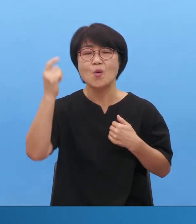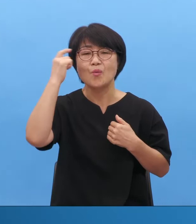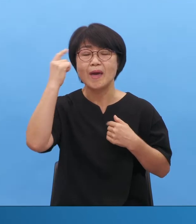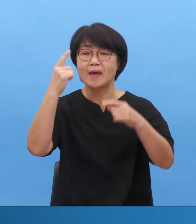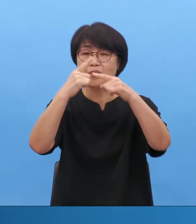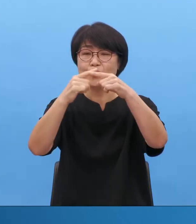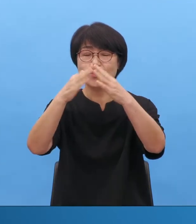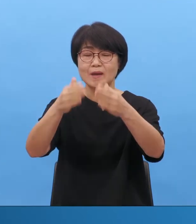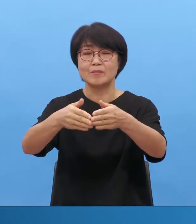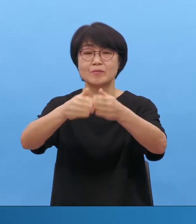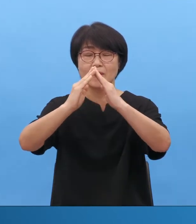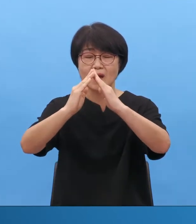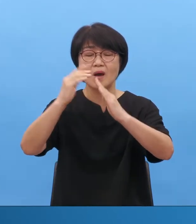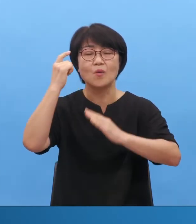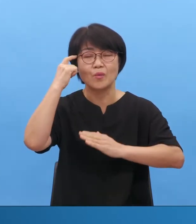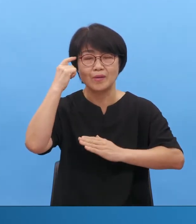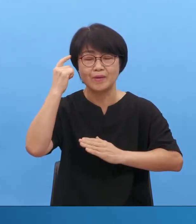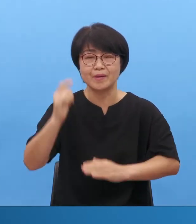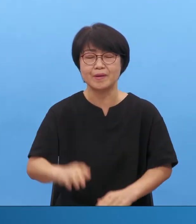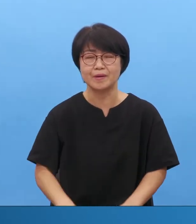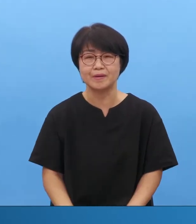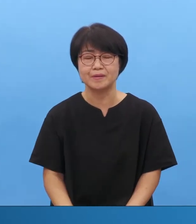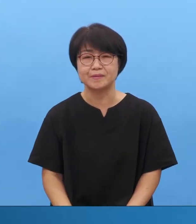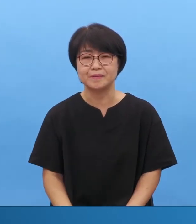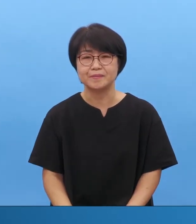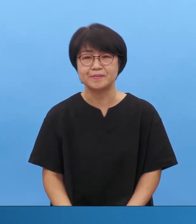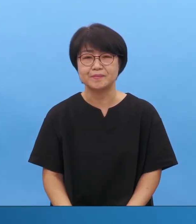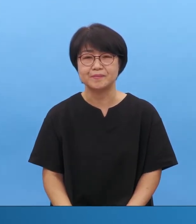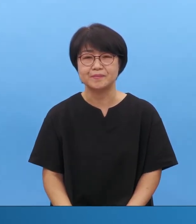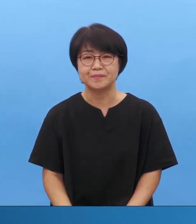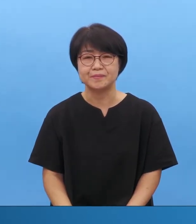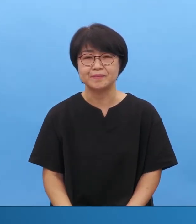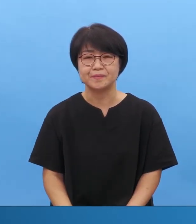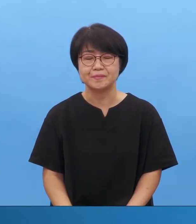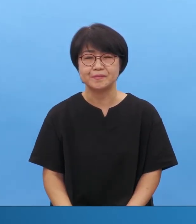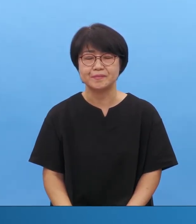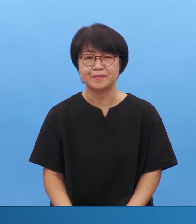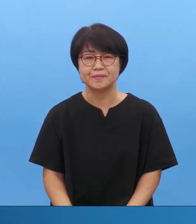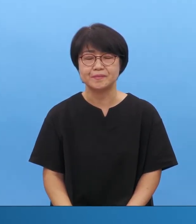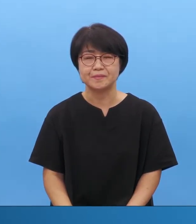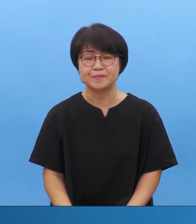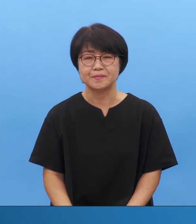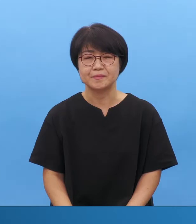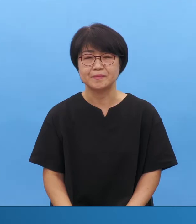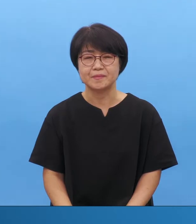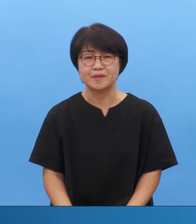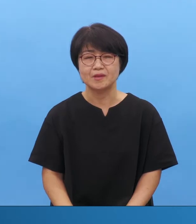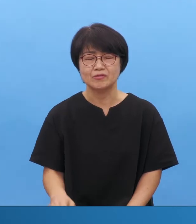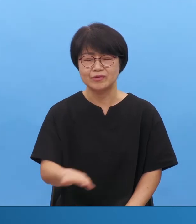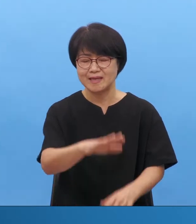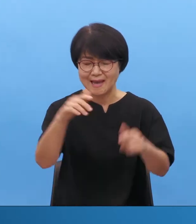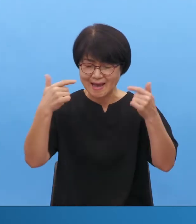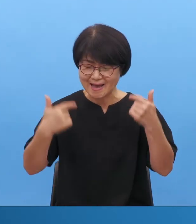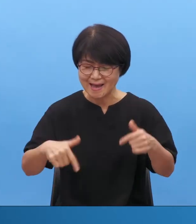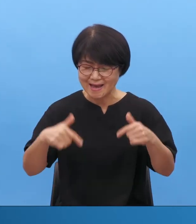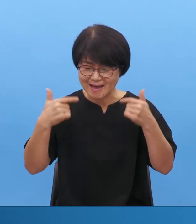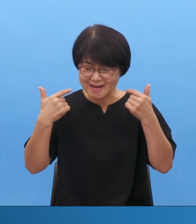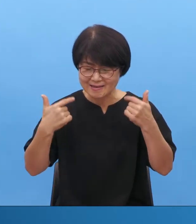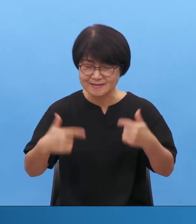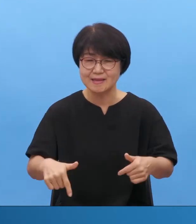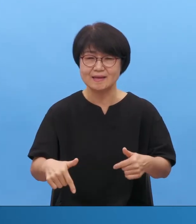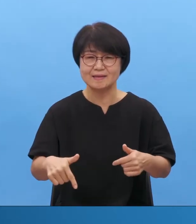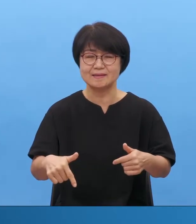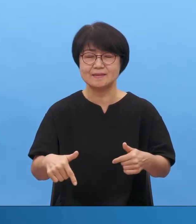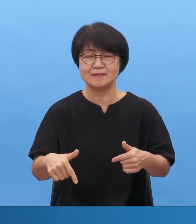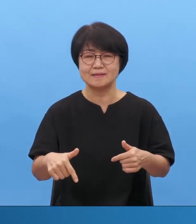이 질문을 기도로 계속했어요. And so continuously in prayer, we have to ask this question. 우리는 무슨 성전을 지어야 되느냐? What kind